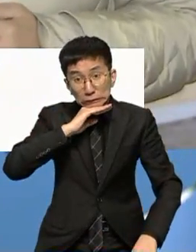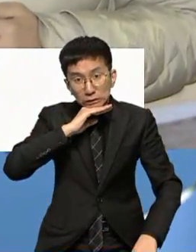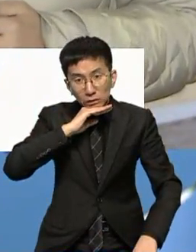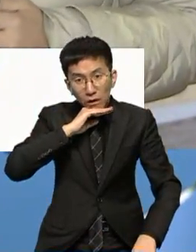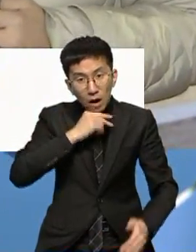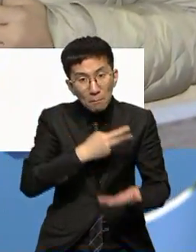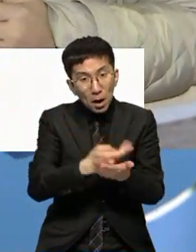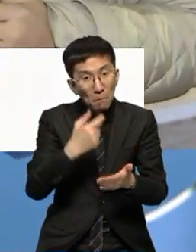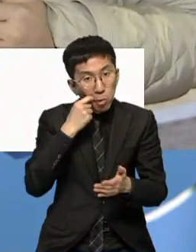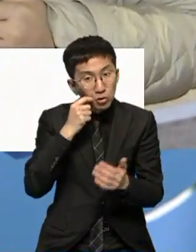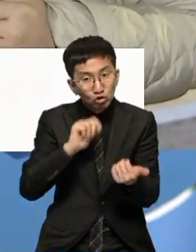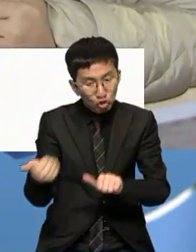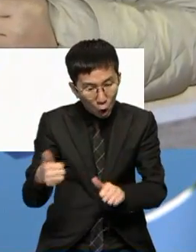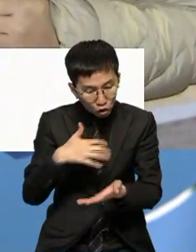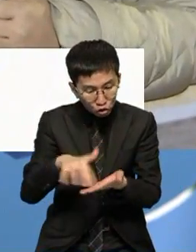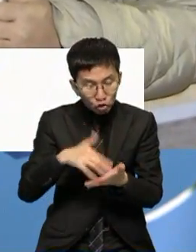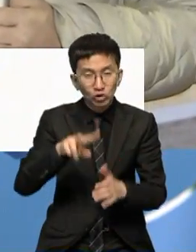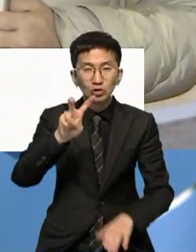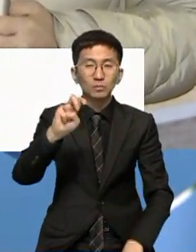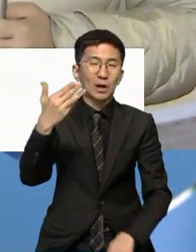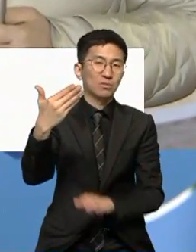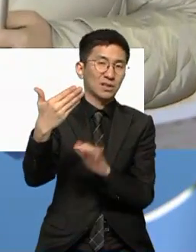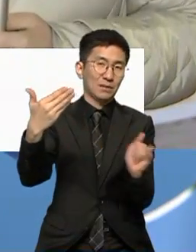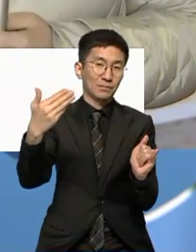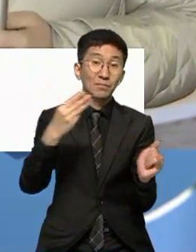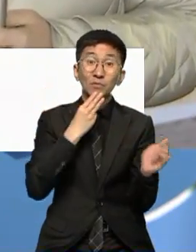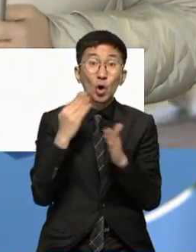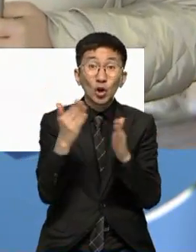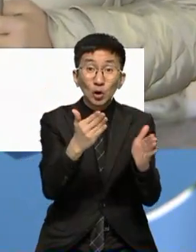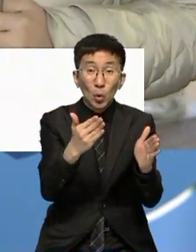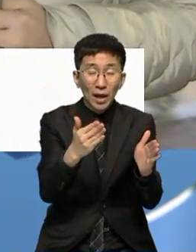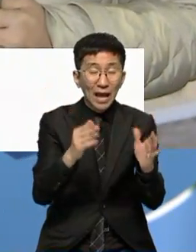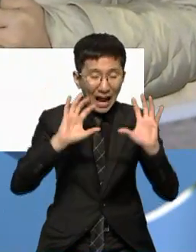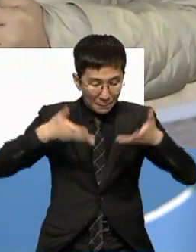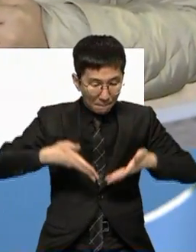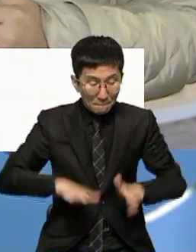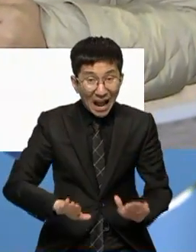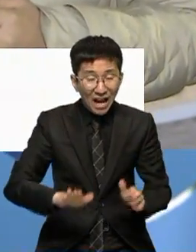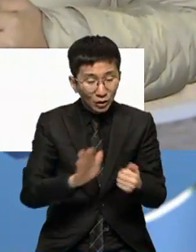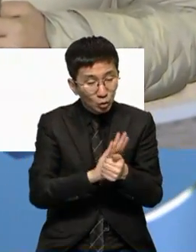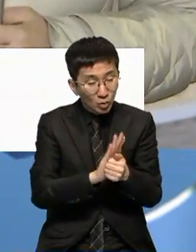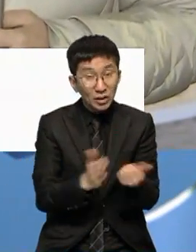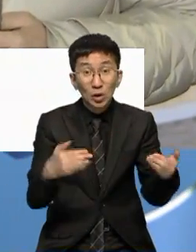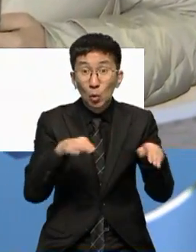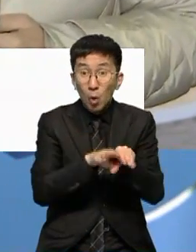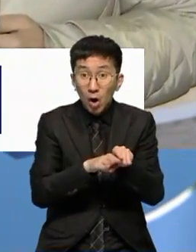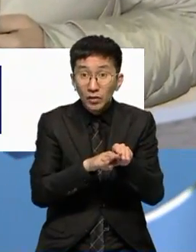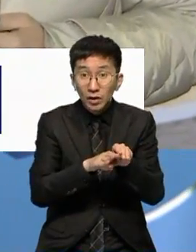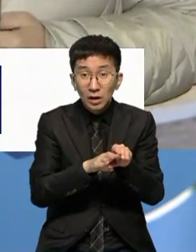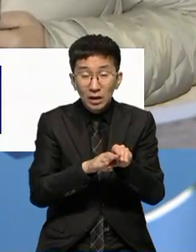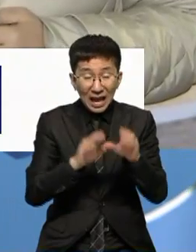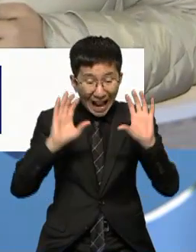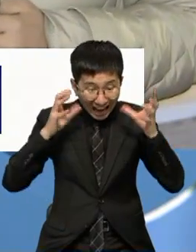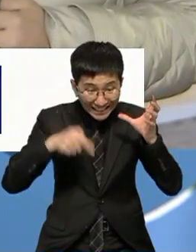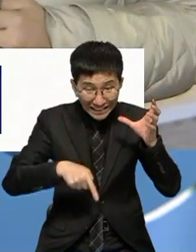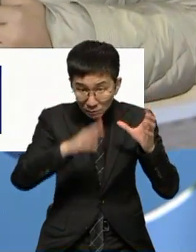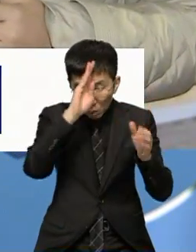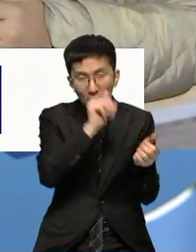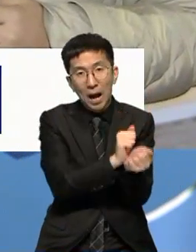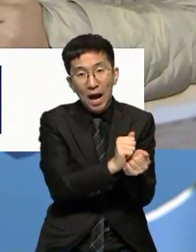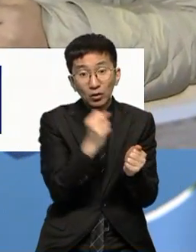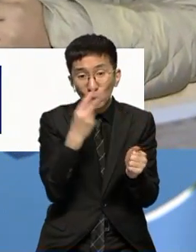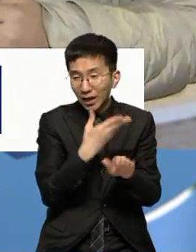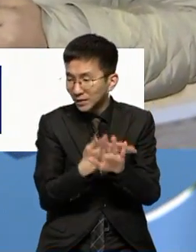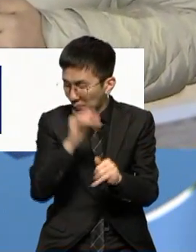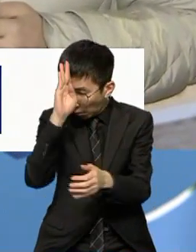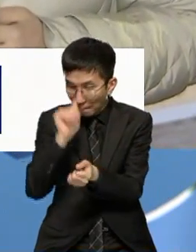사례도 29명에 달합니다. 경기도의 한 산후조리원에선 신생아를 포함해 5명이 확진이 됐는데 이 중 신생아